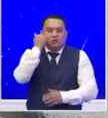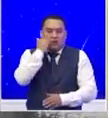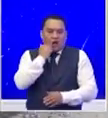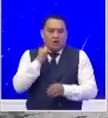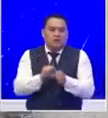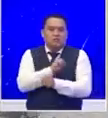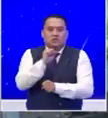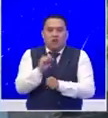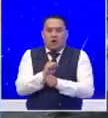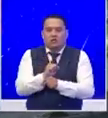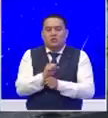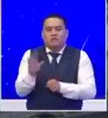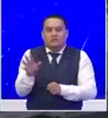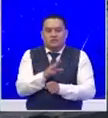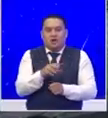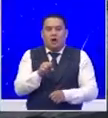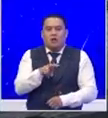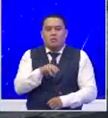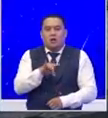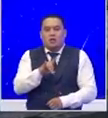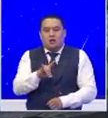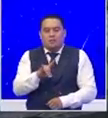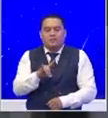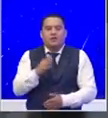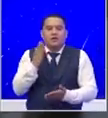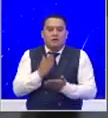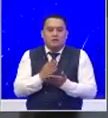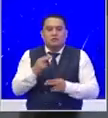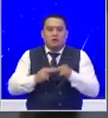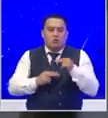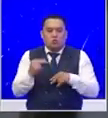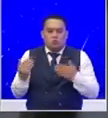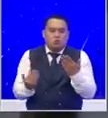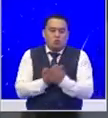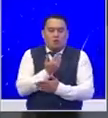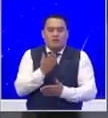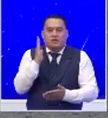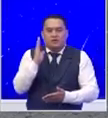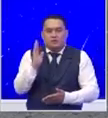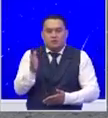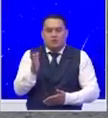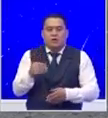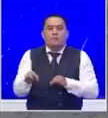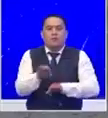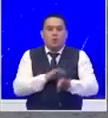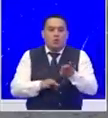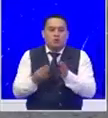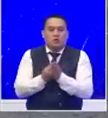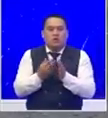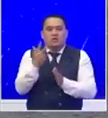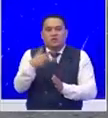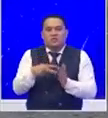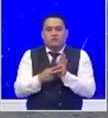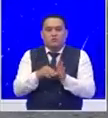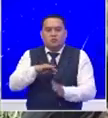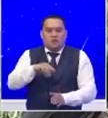водонапорные башни, в том числе и в селе Алмалы. Сейчас здесь также идет строительство новой водонапорной станции. Сумма проекта 38 миллионов